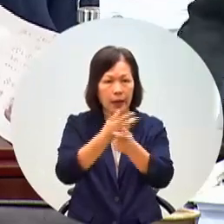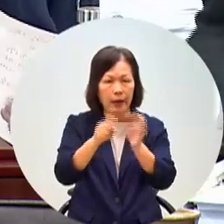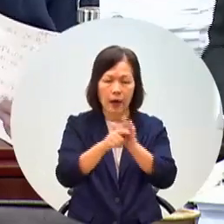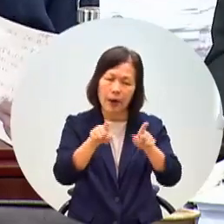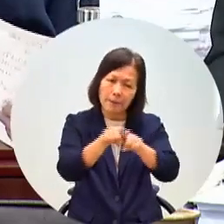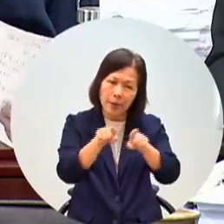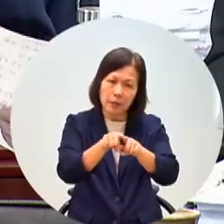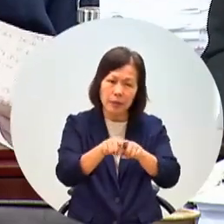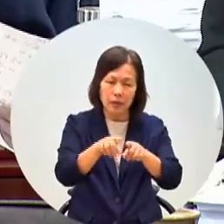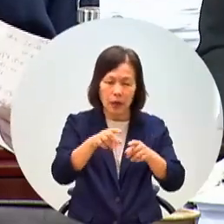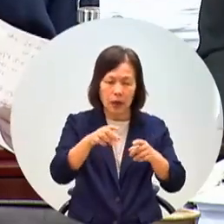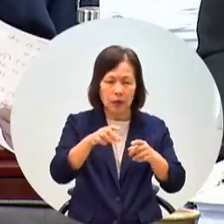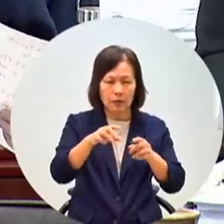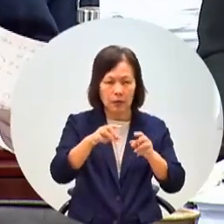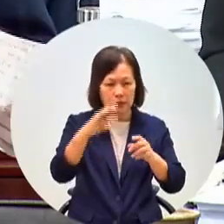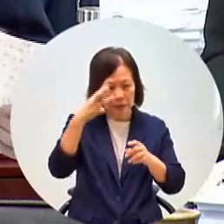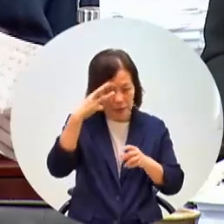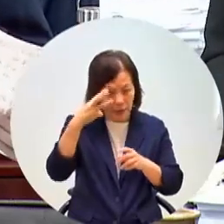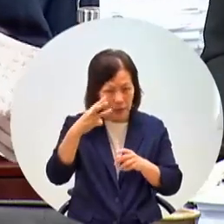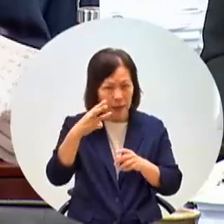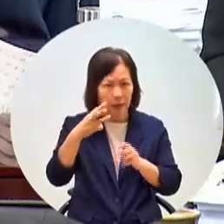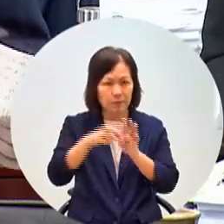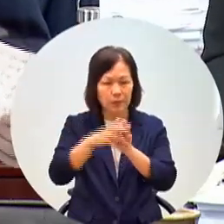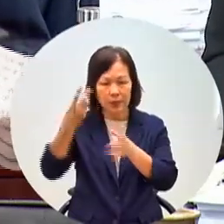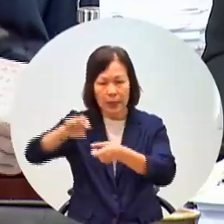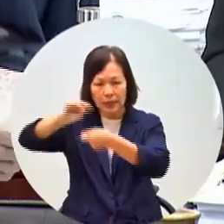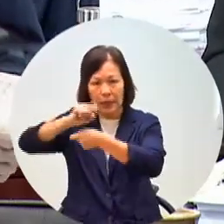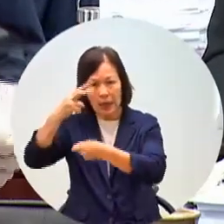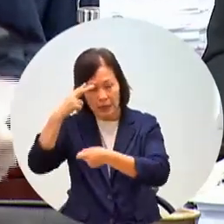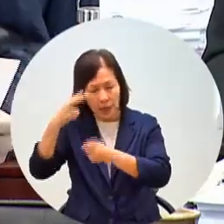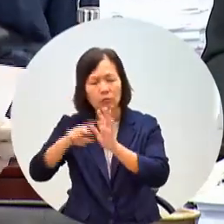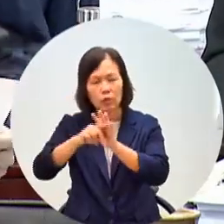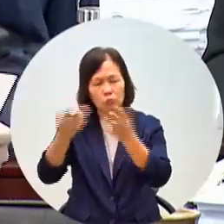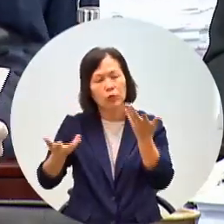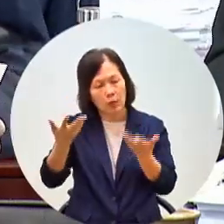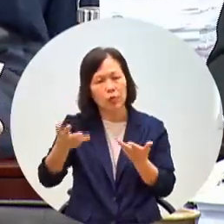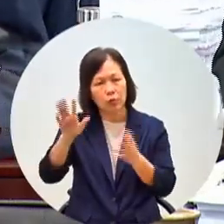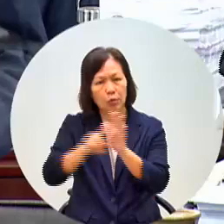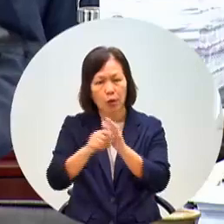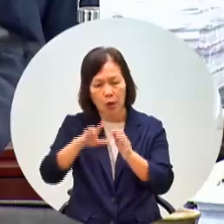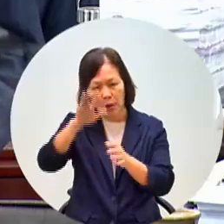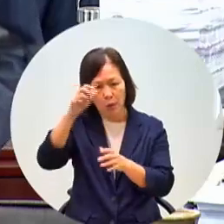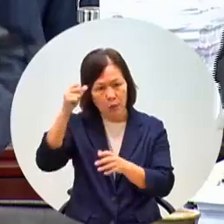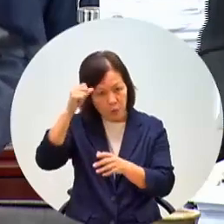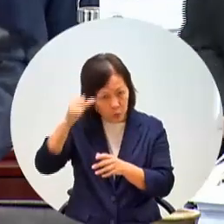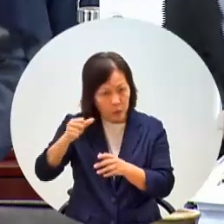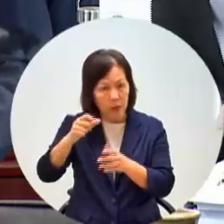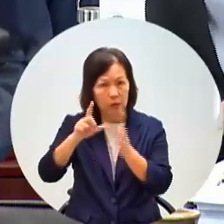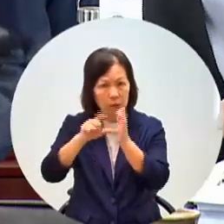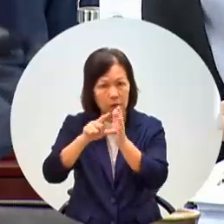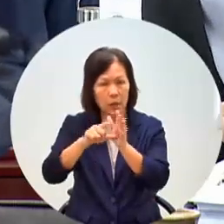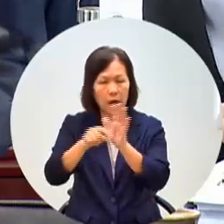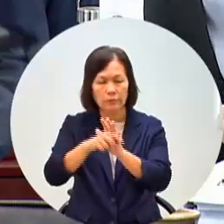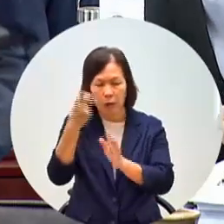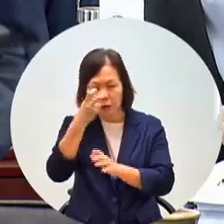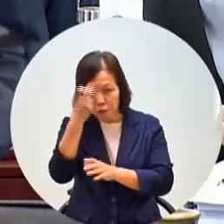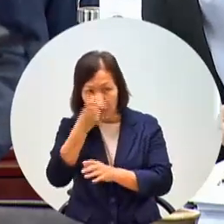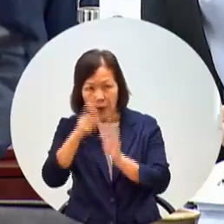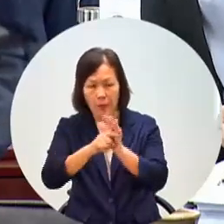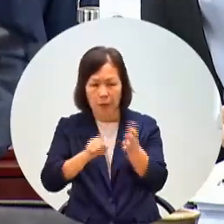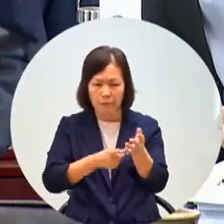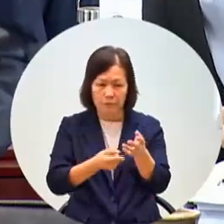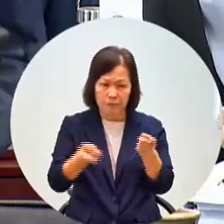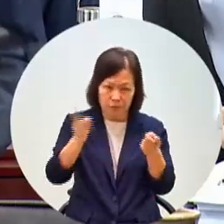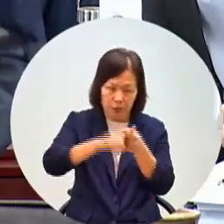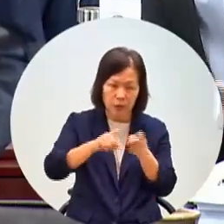均的 Omicron 的3天的这个检测再加2天，其实差不多。那5天的时候我们再来做观察，在整体我们